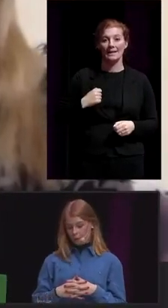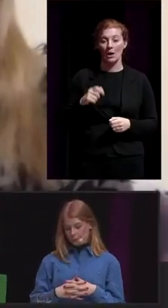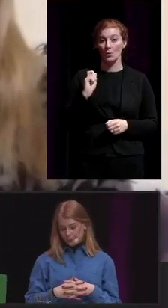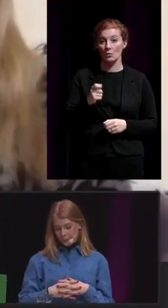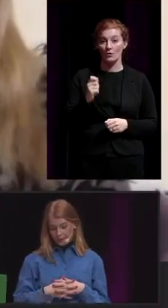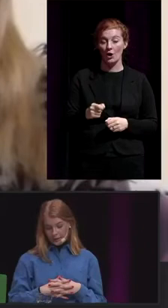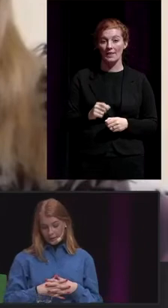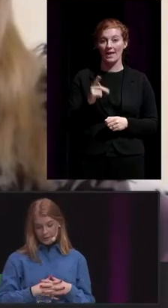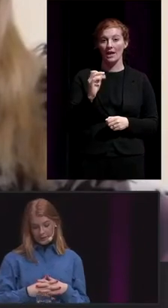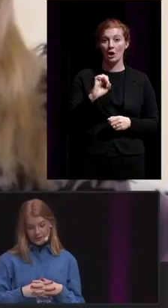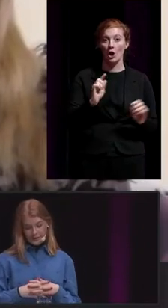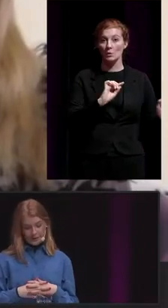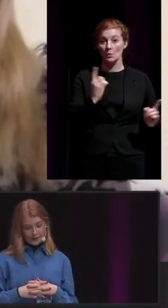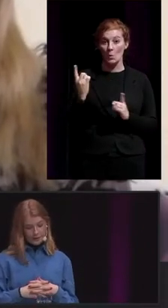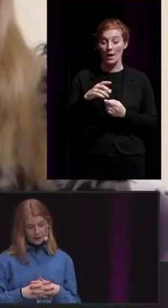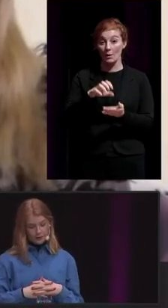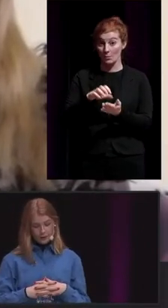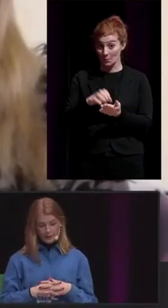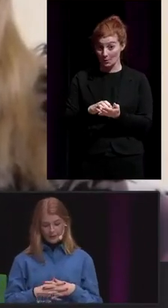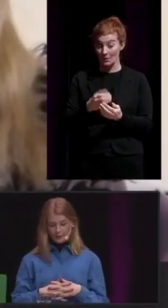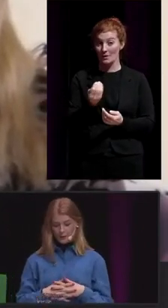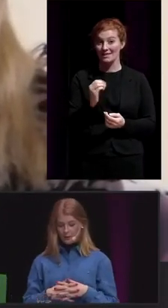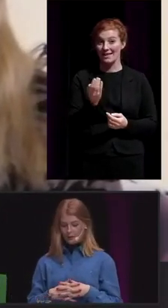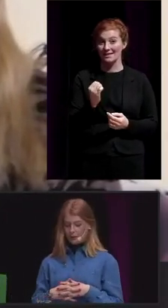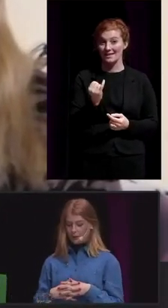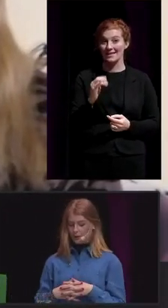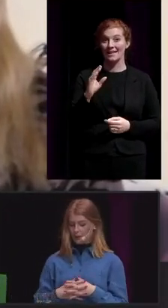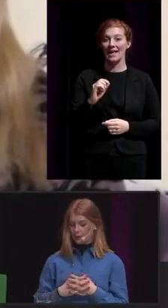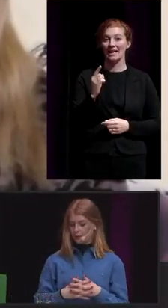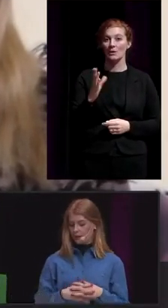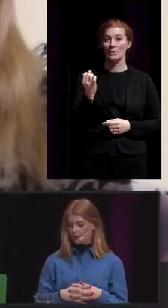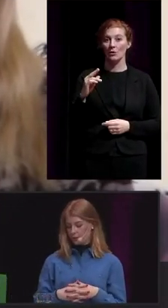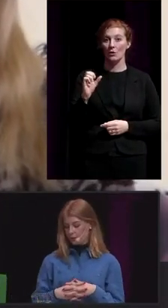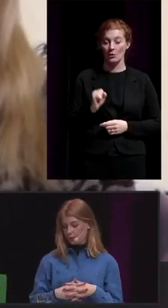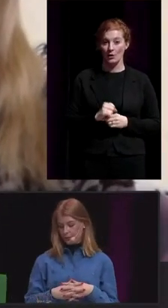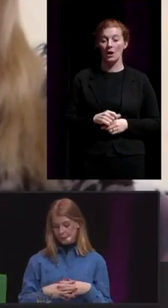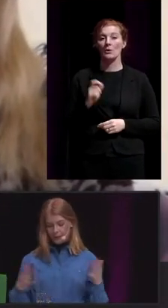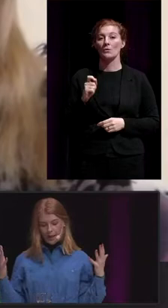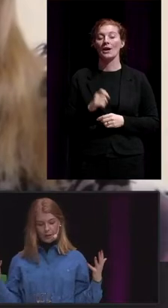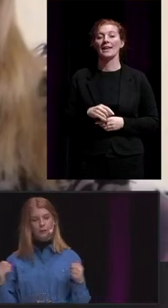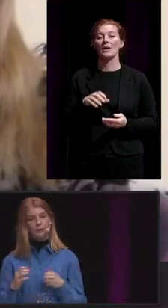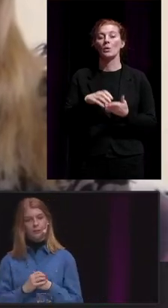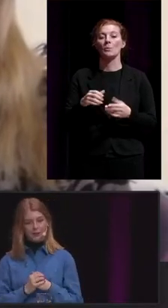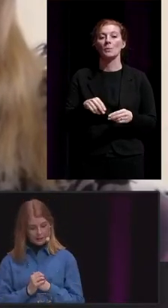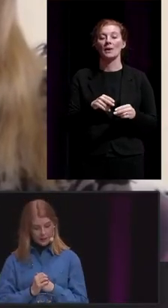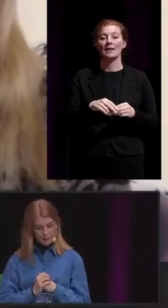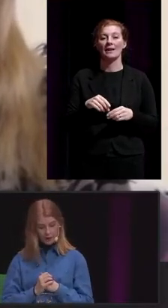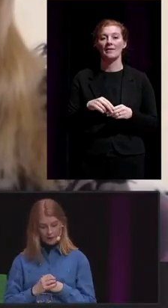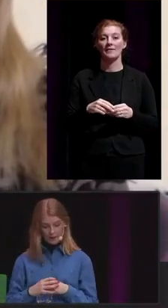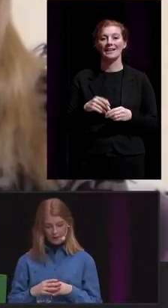kommun. Samt Cecilia Ljung, folkhälsochef i Karlskoga och Degerfors kommuner. Och det här är då